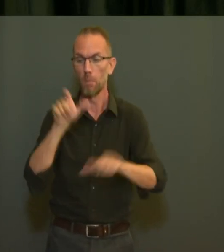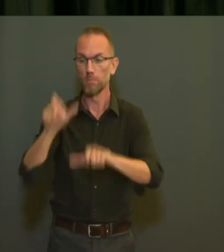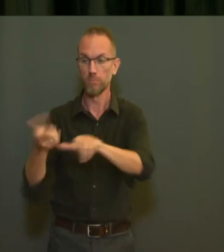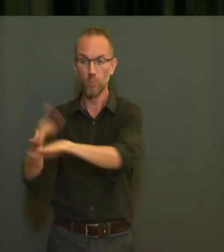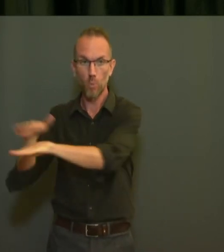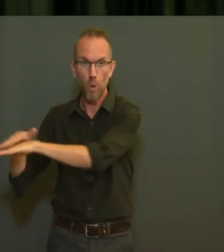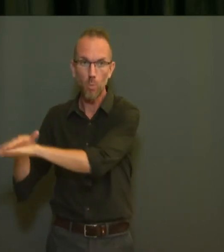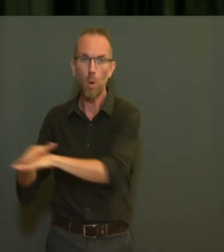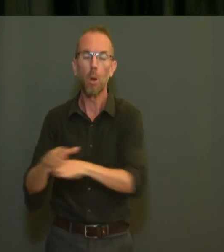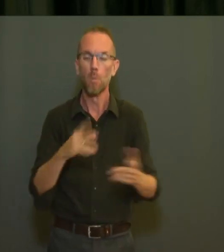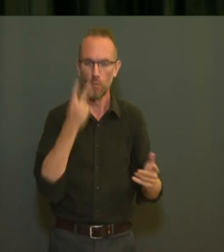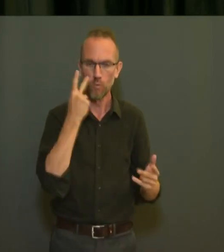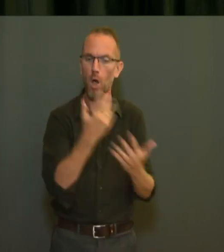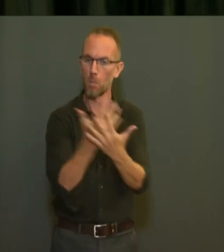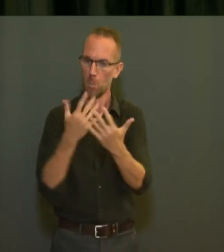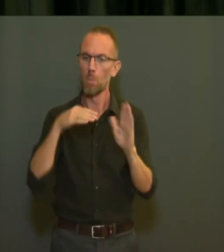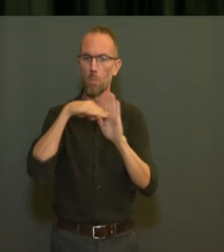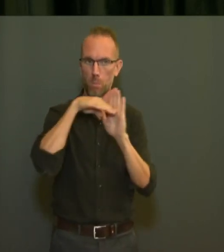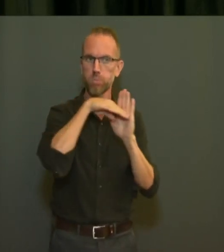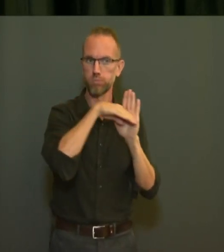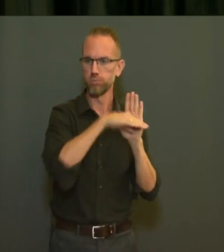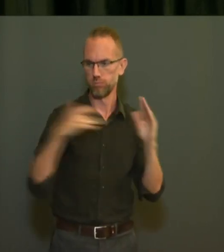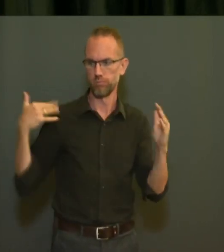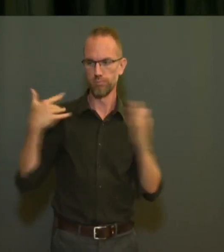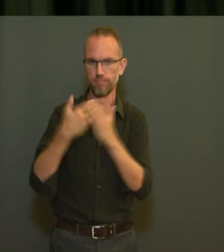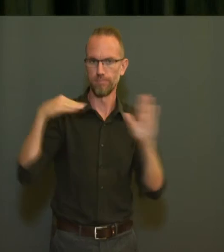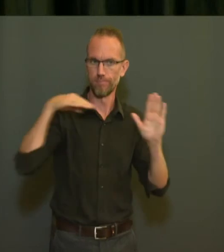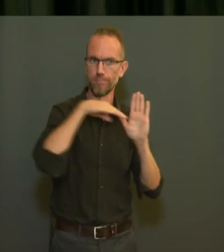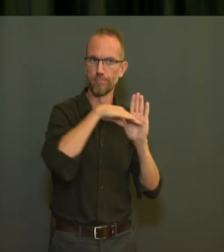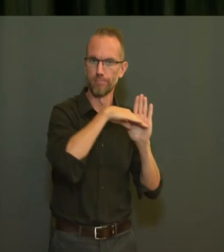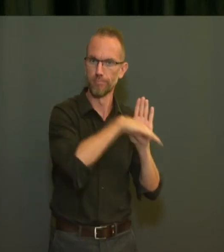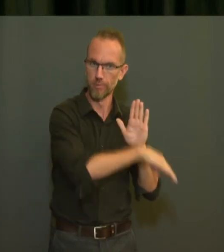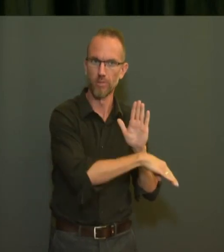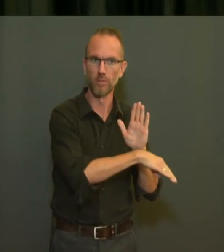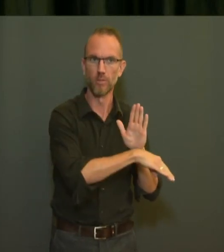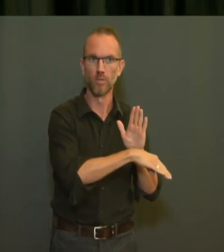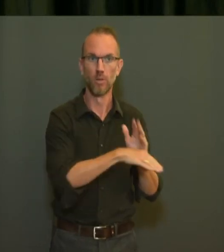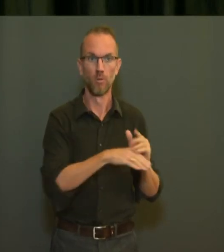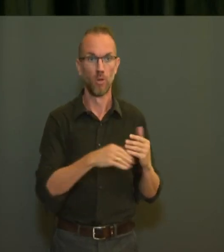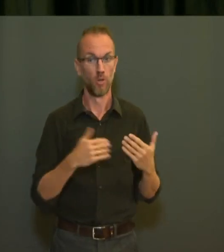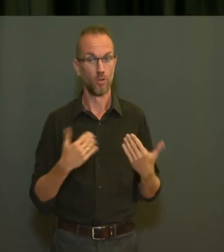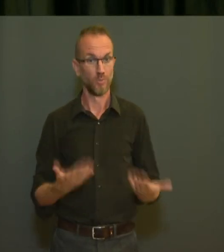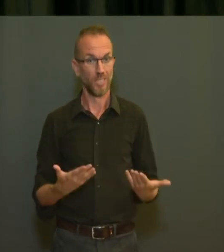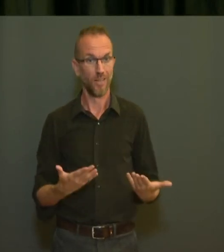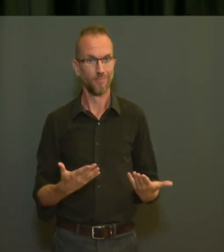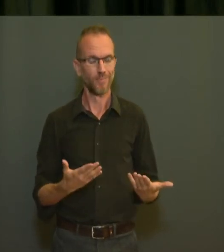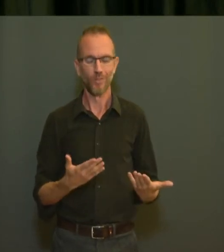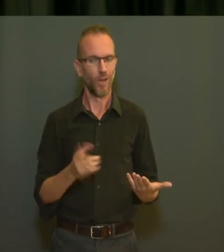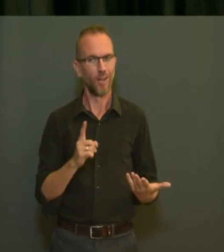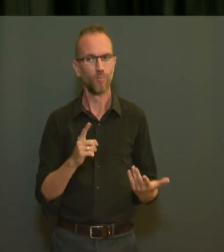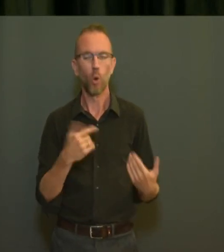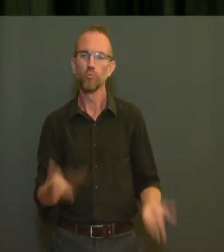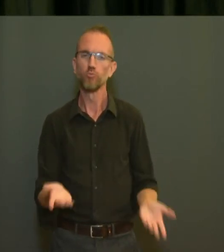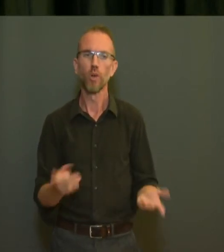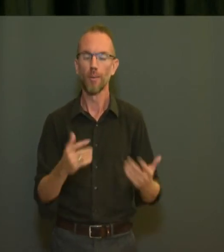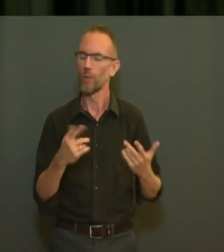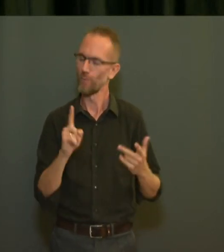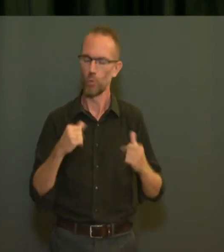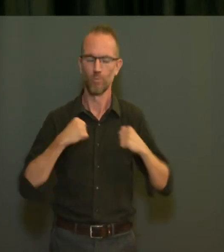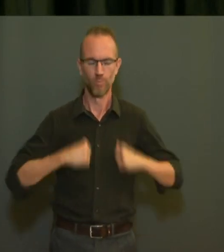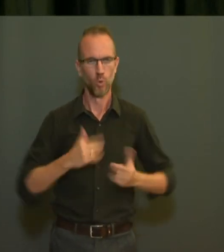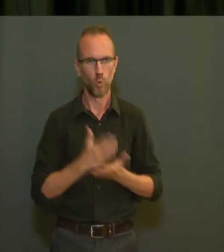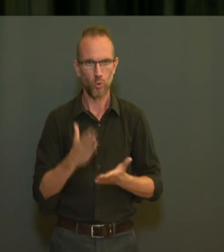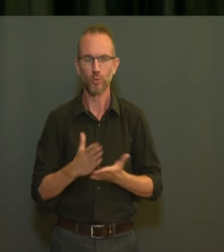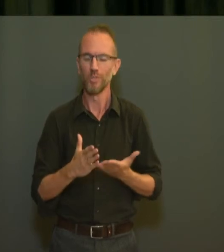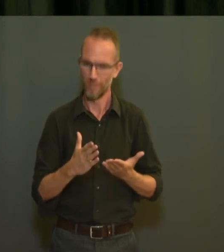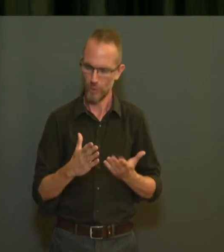tendance encourageante n'est pas une coïncidence, c'est le reflet de nos comportements à tous. Cela montre qu'ensemble, nous